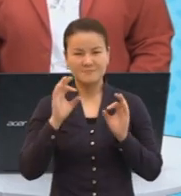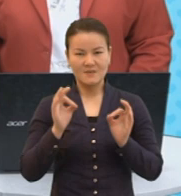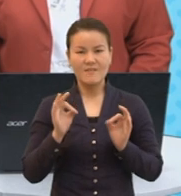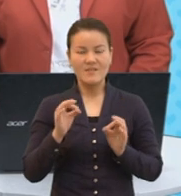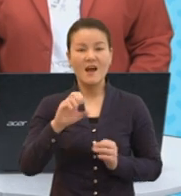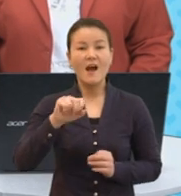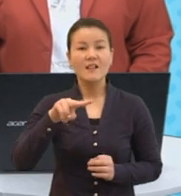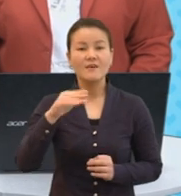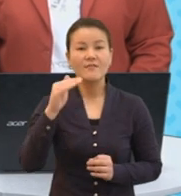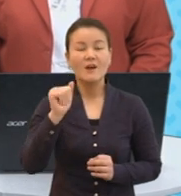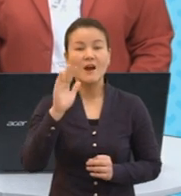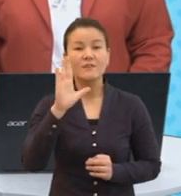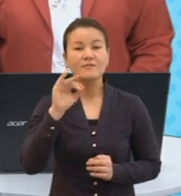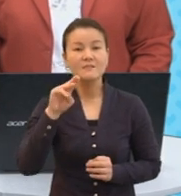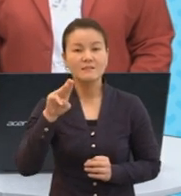Правильно, алфавит.